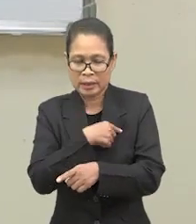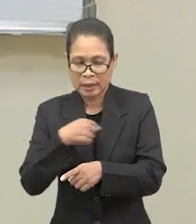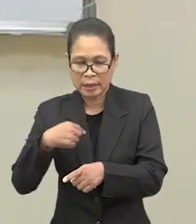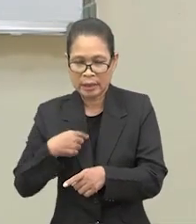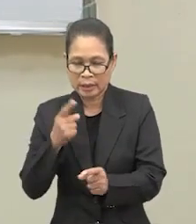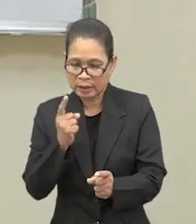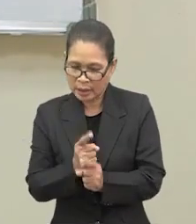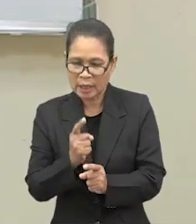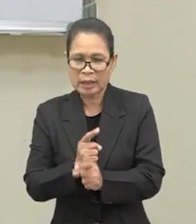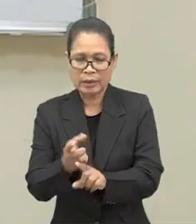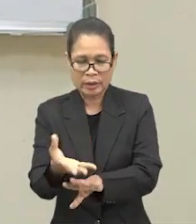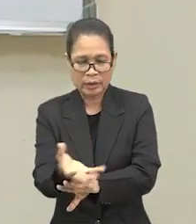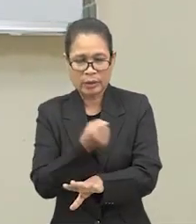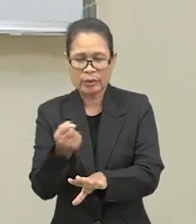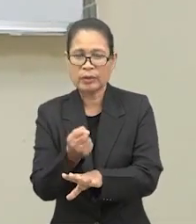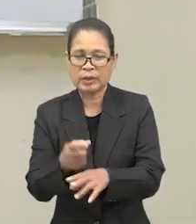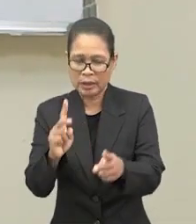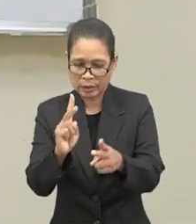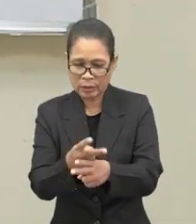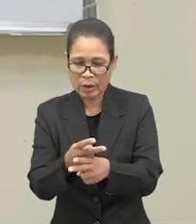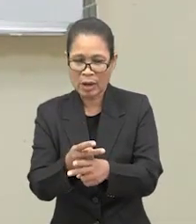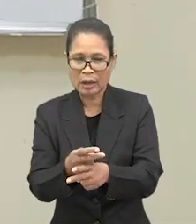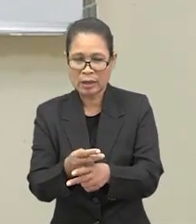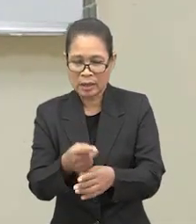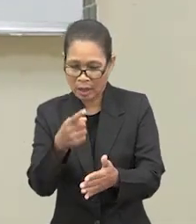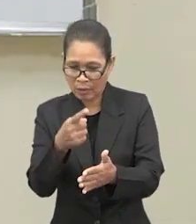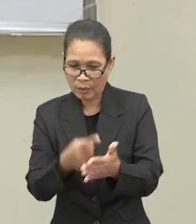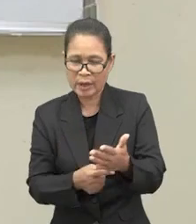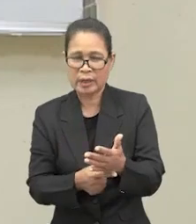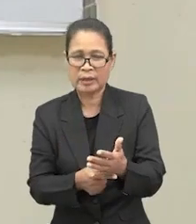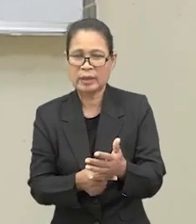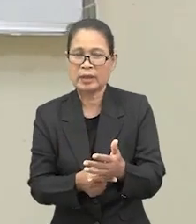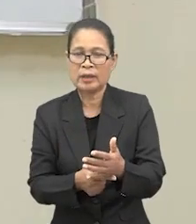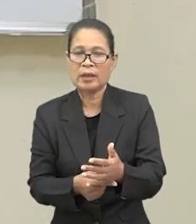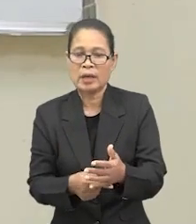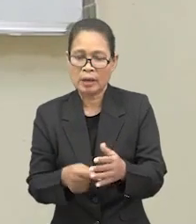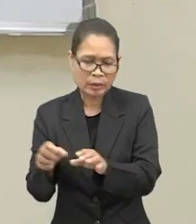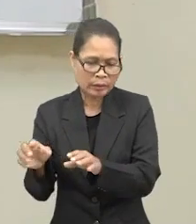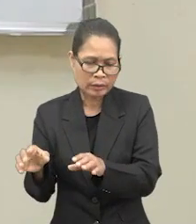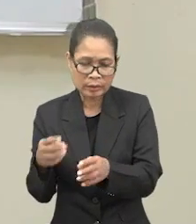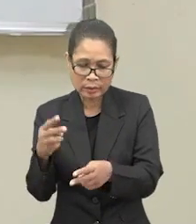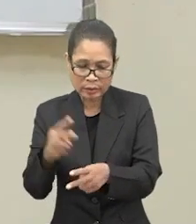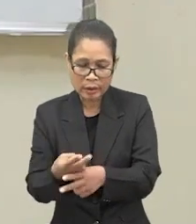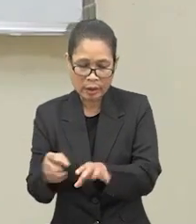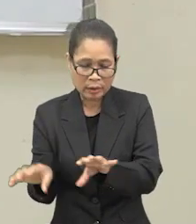cua vô tù ong ấy mà đặt con cua vô cua pra tù ong ở với